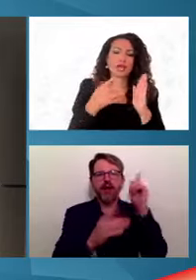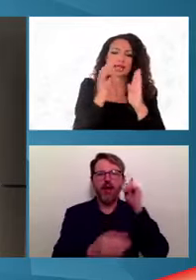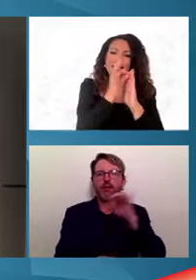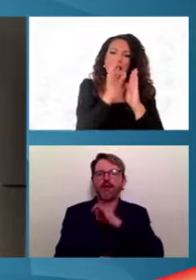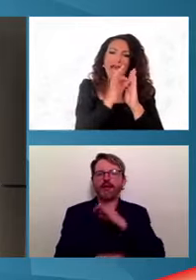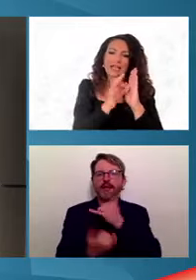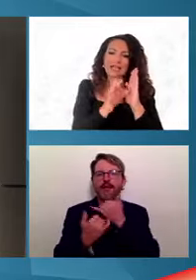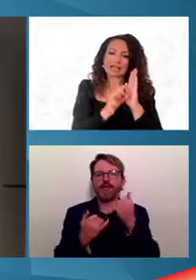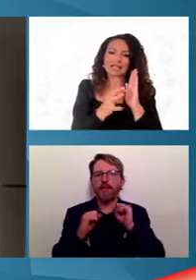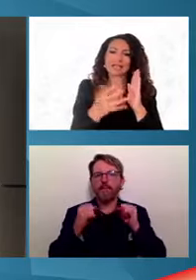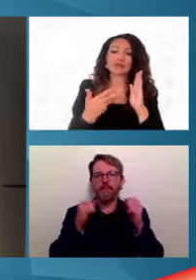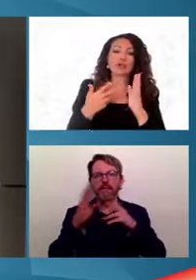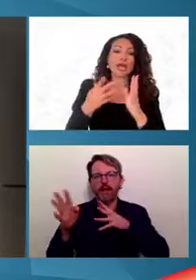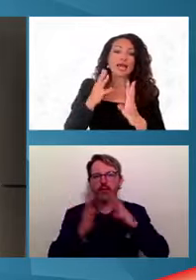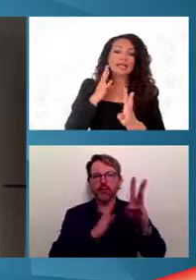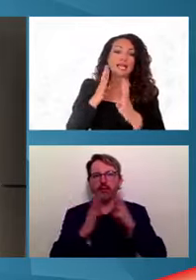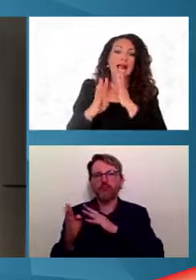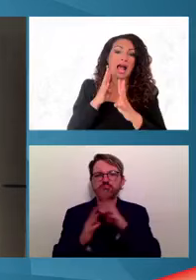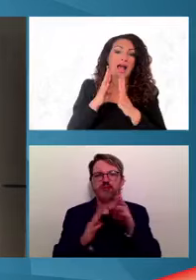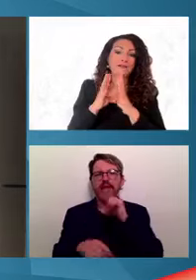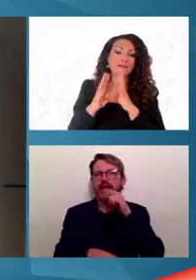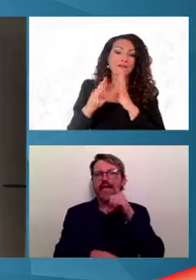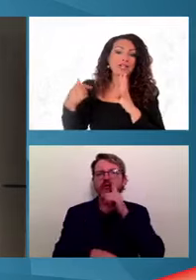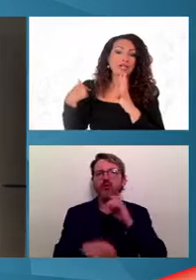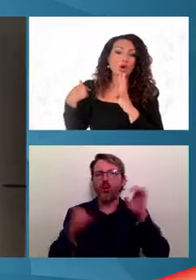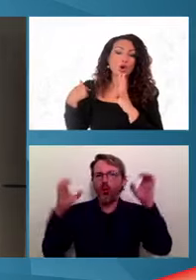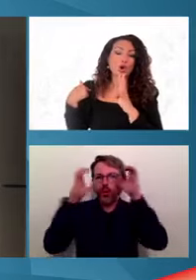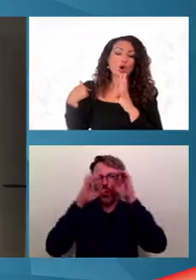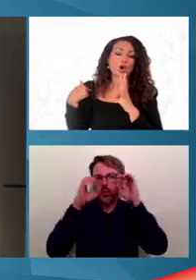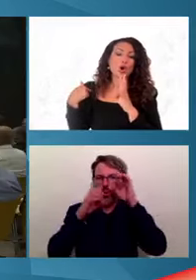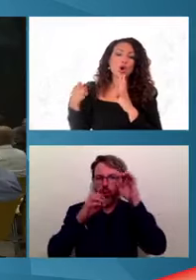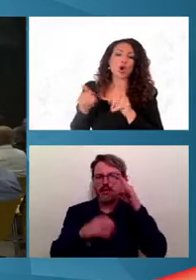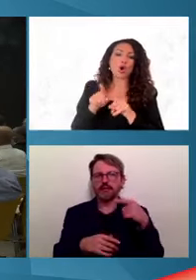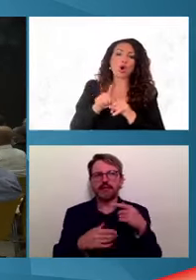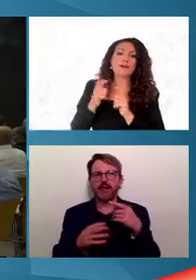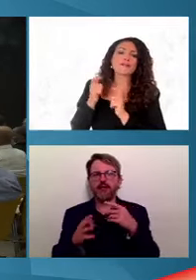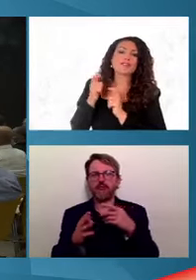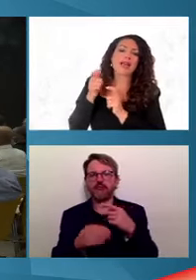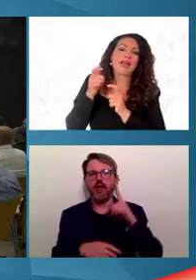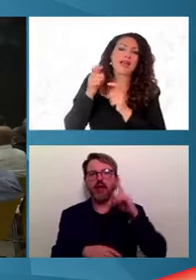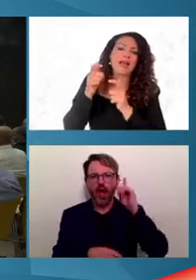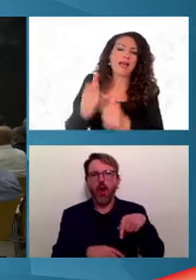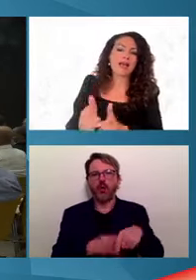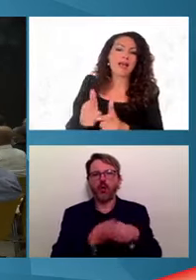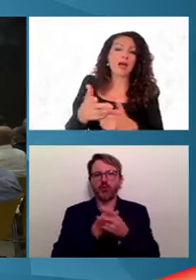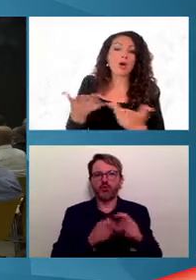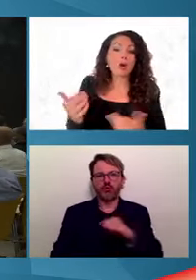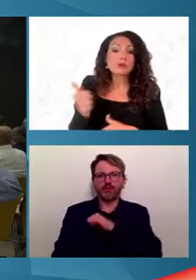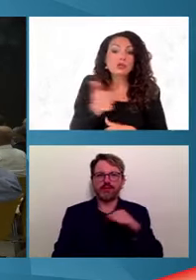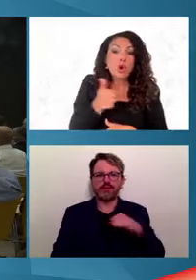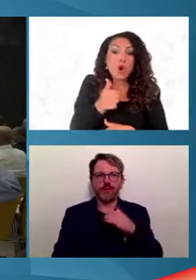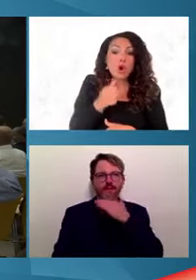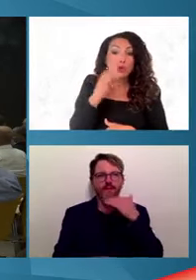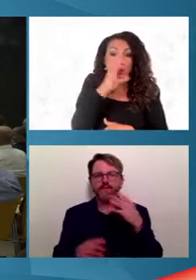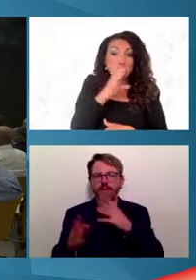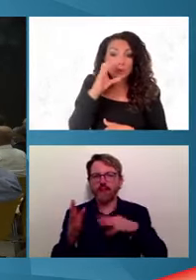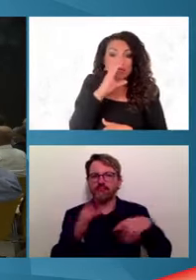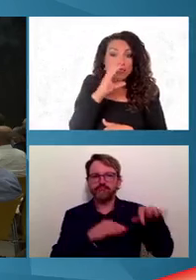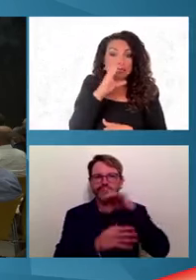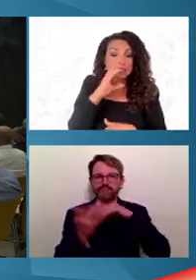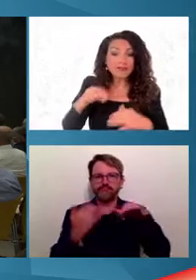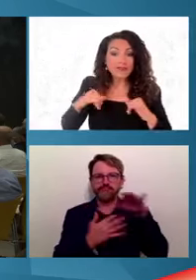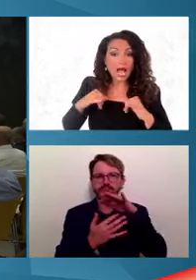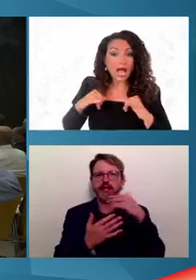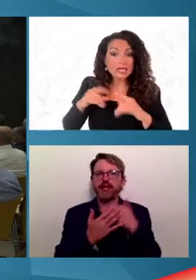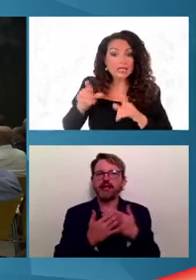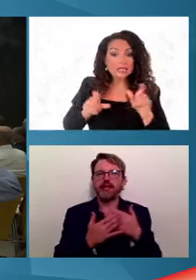Und es sind nicht nur Touristen, die sich in Südtirol bewegen. Wir Südtiroler bewegen uns sehr stark. Und deshalb war unsere Frage,